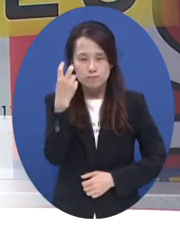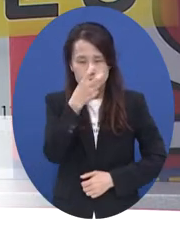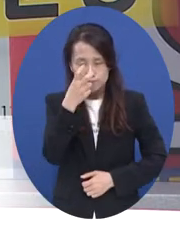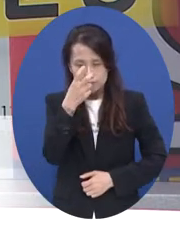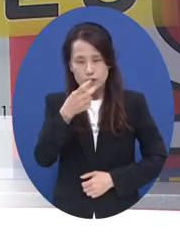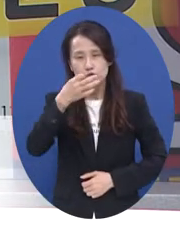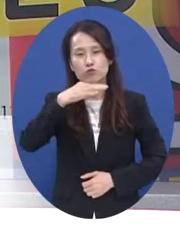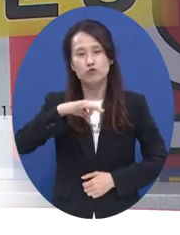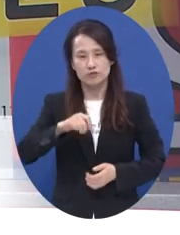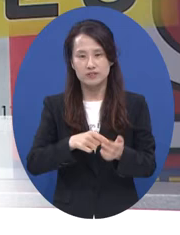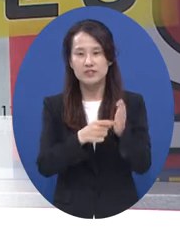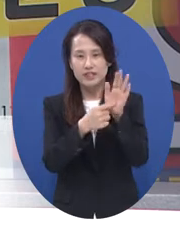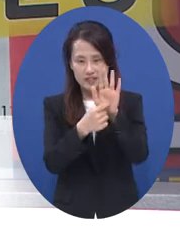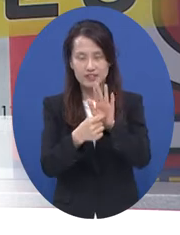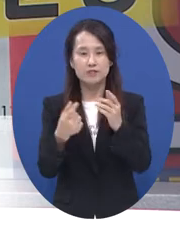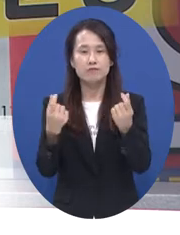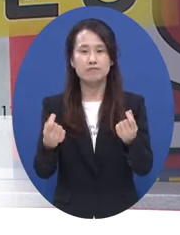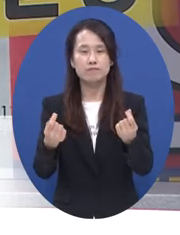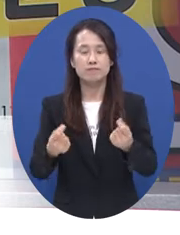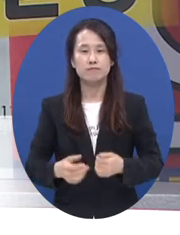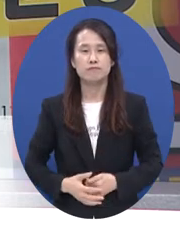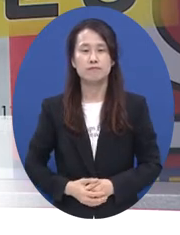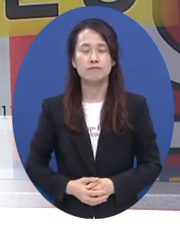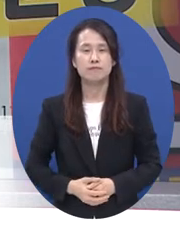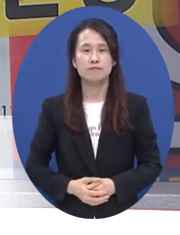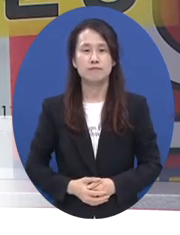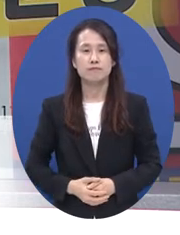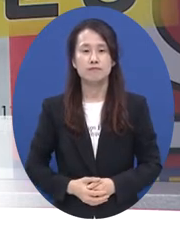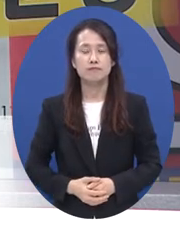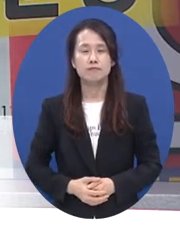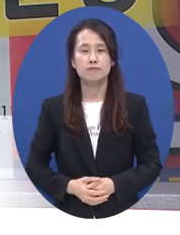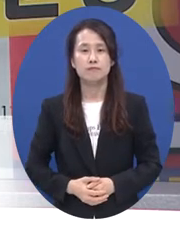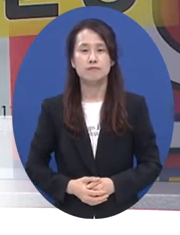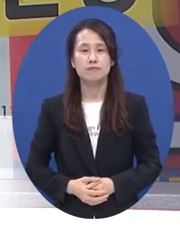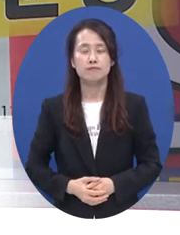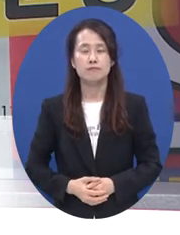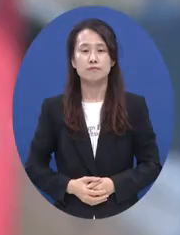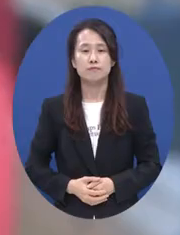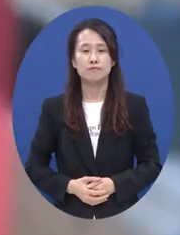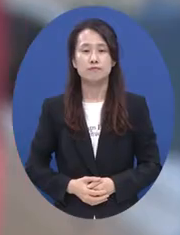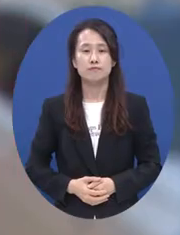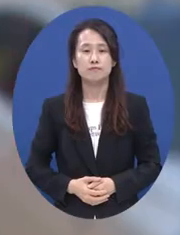점검이 효과를 나타내고 있다는 분석입니다 최창수 기자의 보도입니다